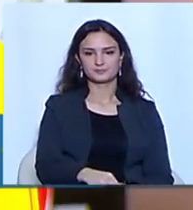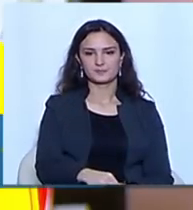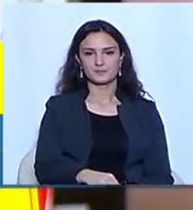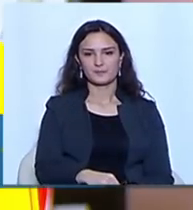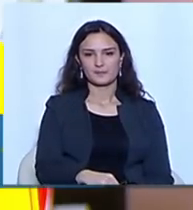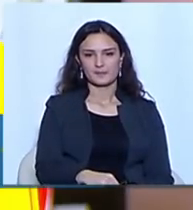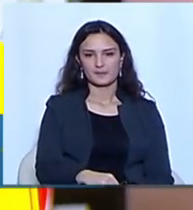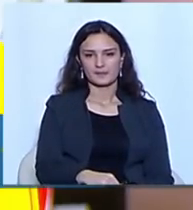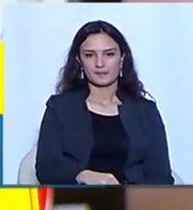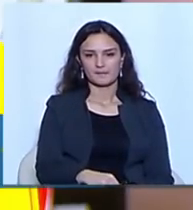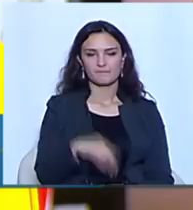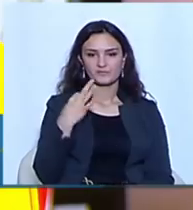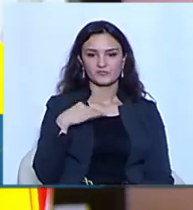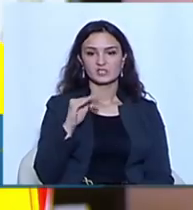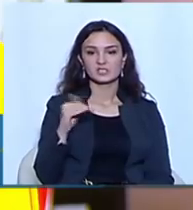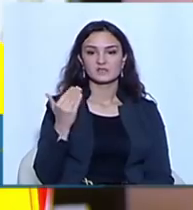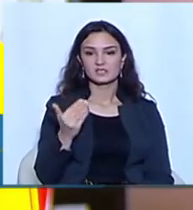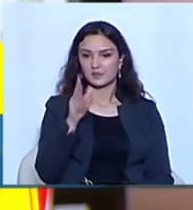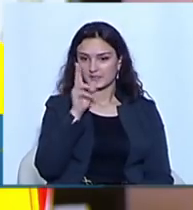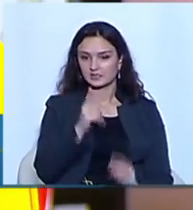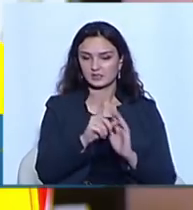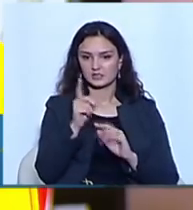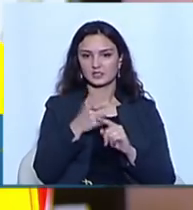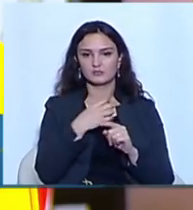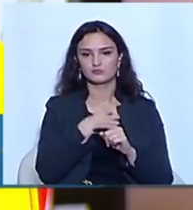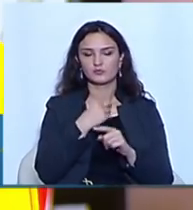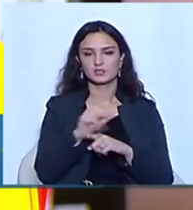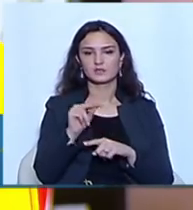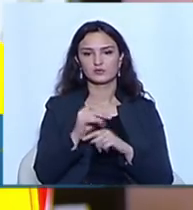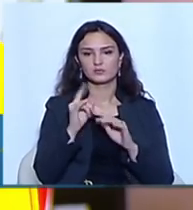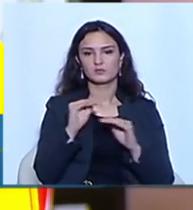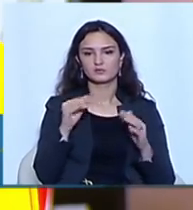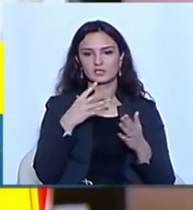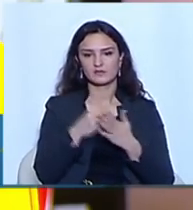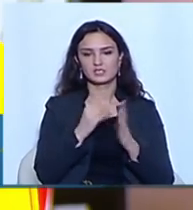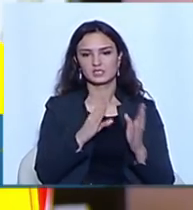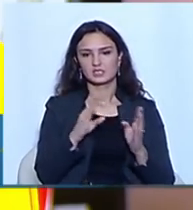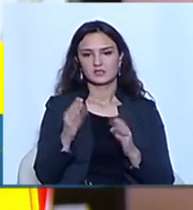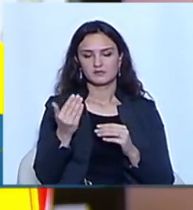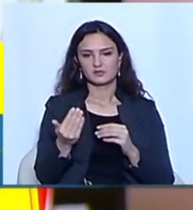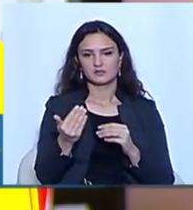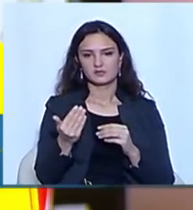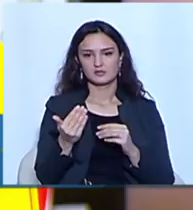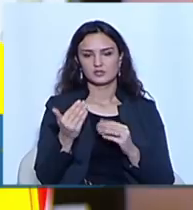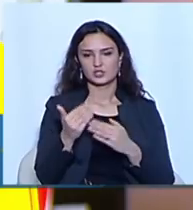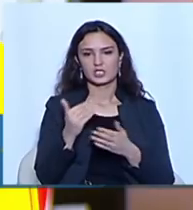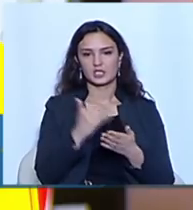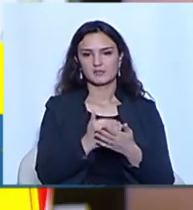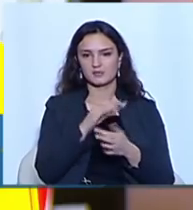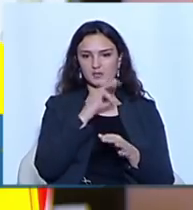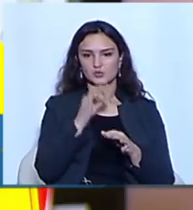ჩვენთვის ძალიან მნიშვნელოვანია ზუსტად სამი წლიდან ვასწავლოთ ბავშვს თავისი ქცევის